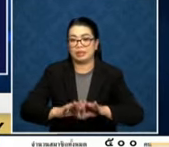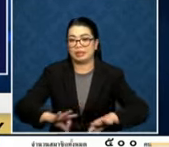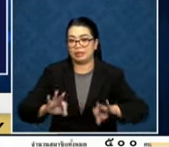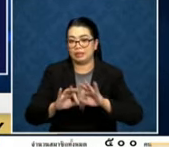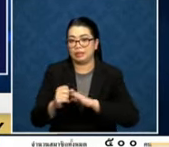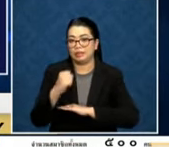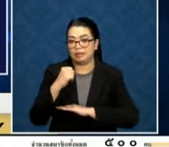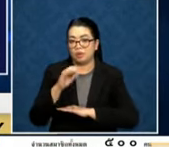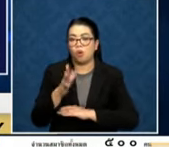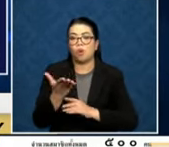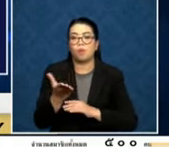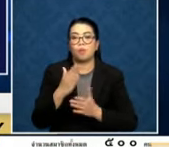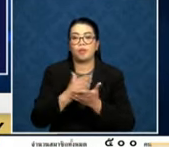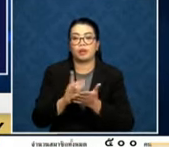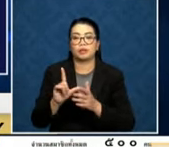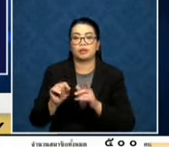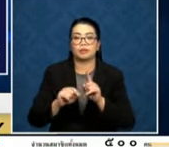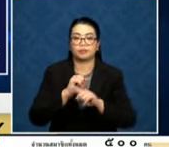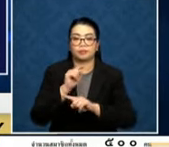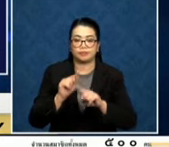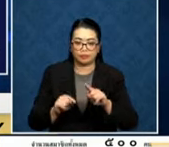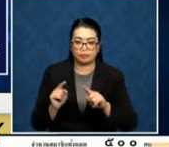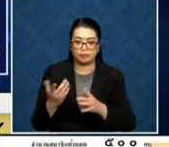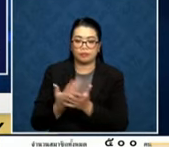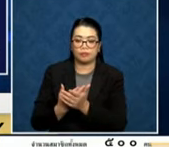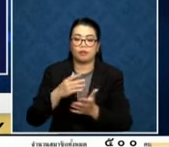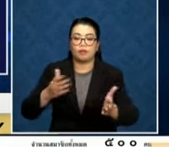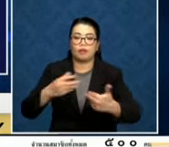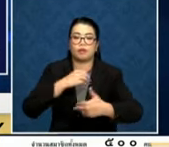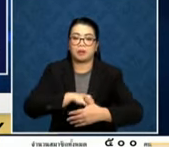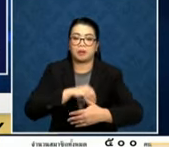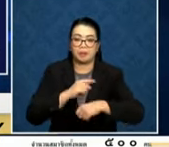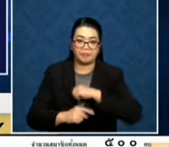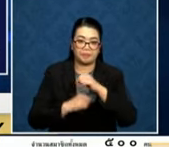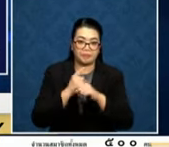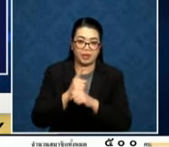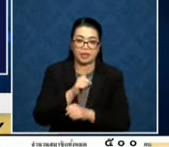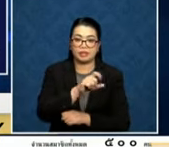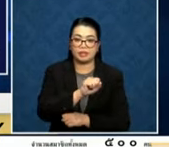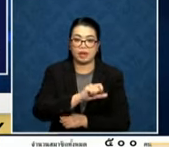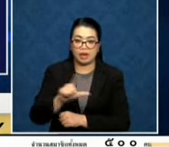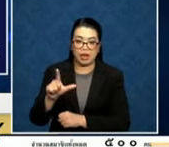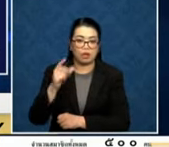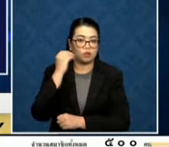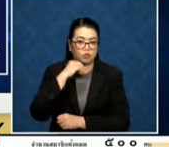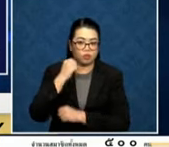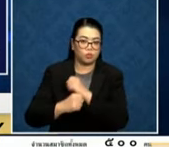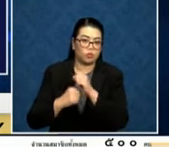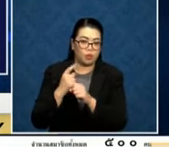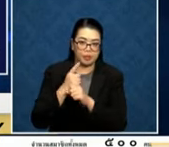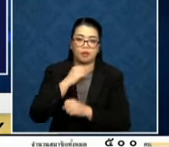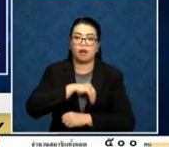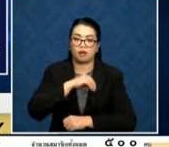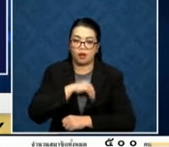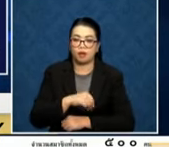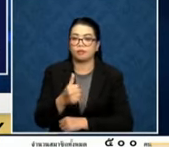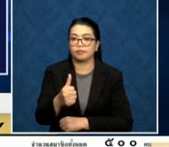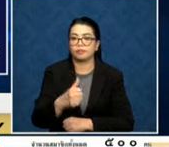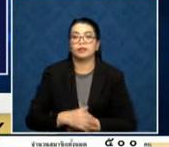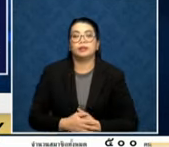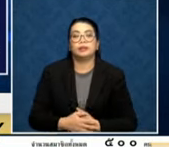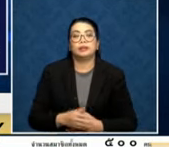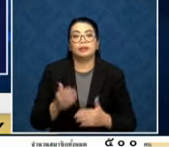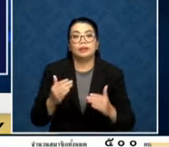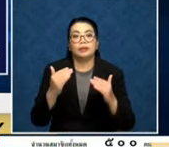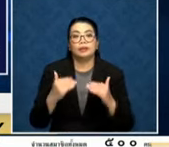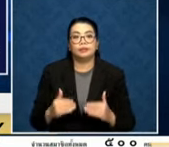ผมขอ 20%ครับแสดงว่าเราจะมีเงินไหลเข้าประเทศเนี่ยปีละ 100แสนล้านบาทต่อปีต่อมาครับผลกระทบใน